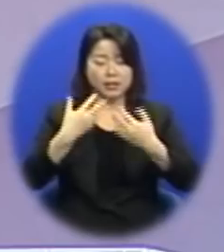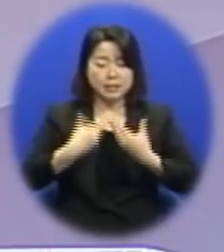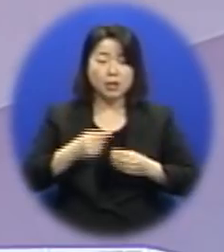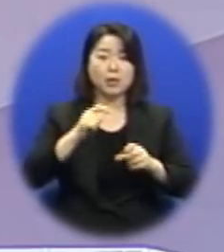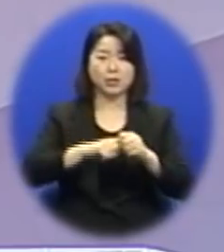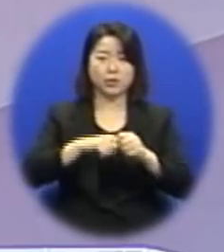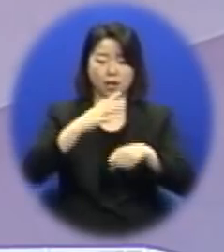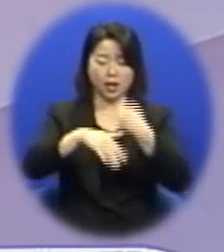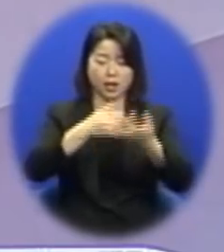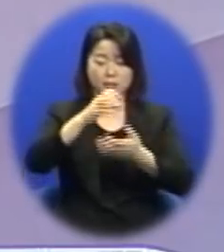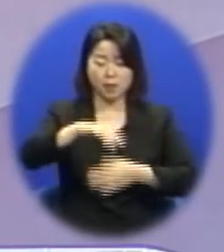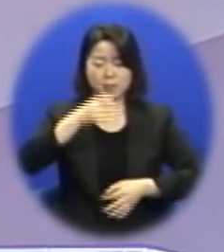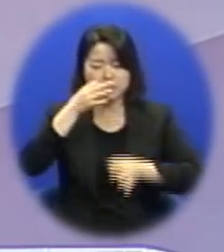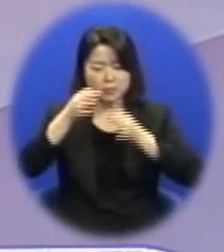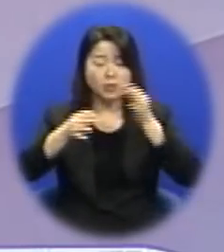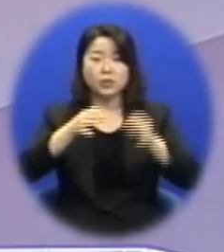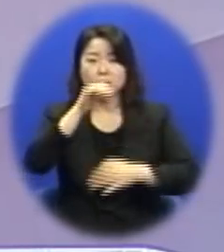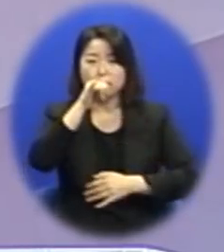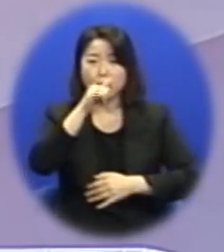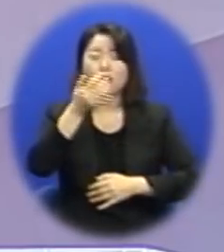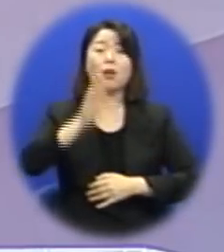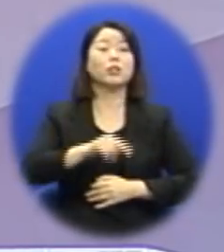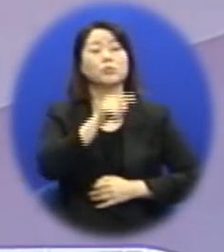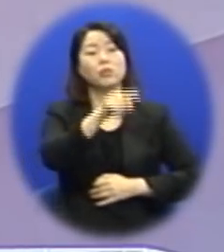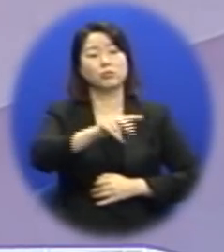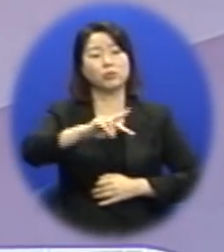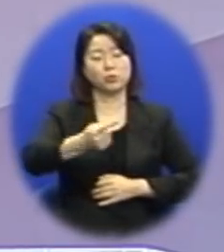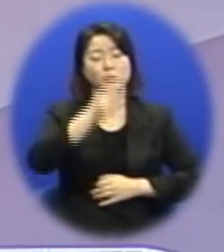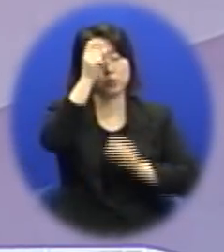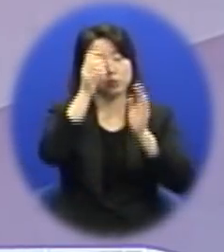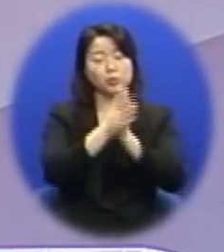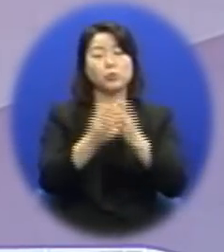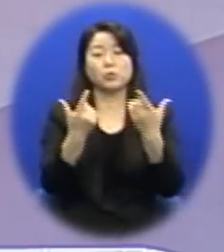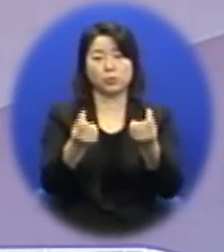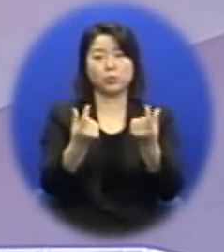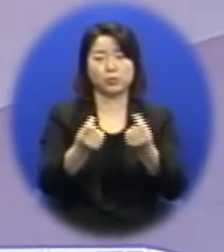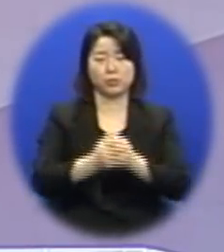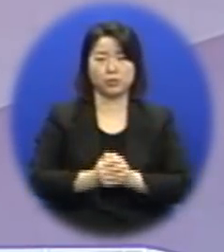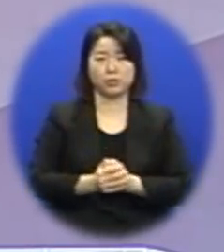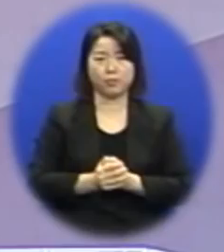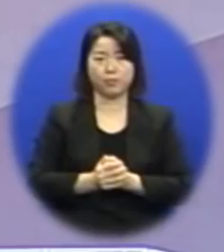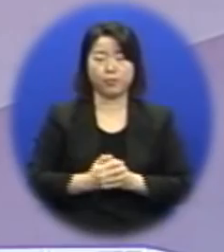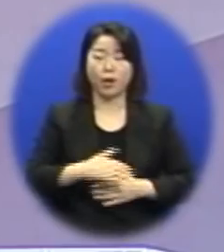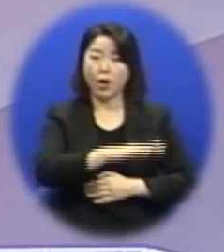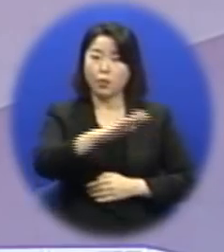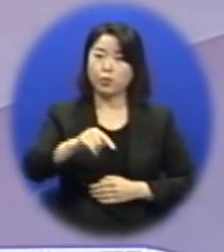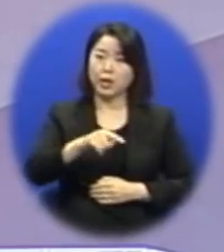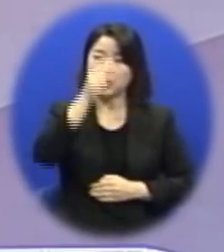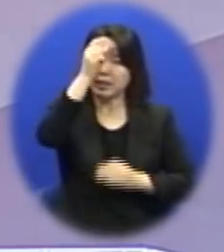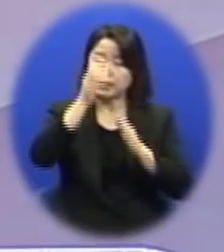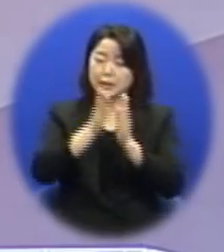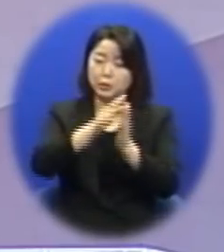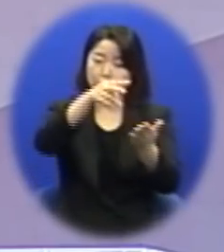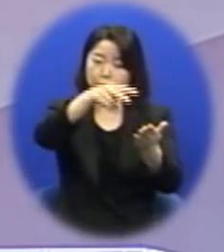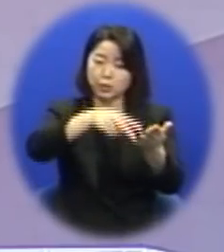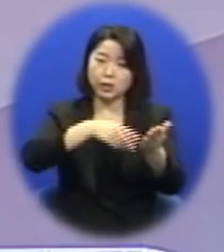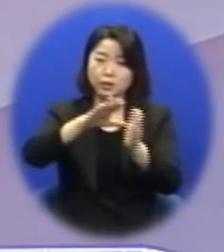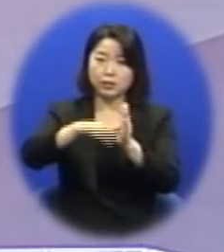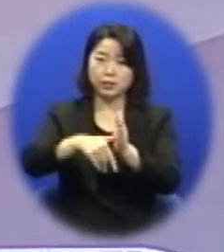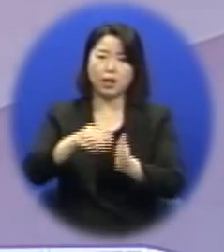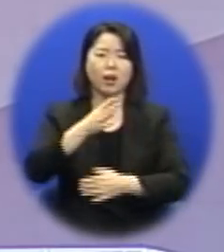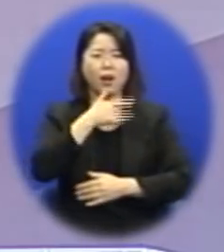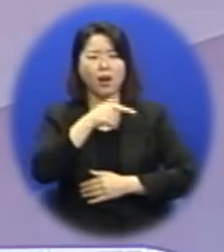기도입니다 그렇지만 그것도 기도는 기도해요 우리가이 기도를 읽으면서